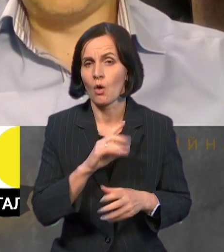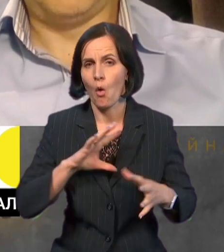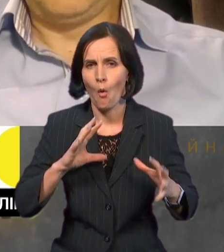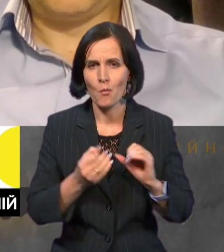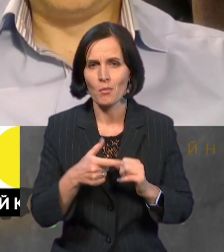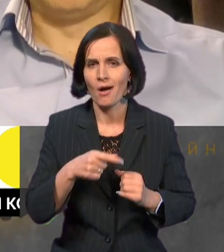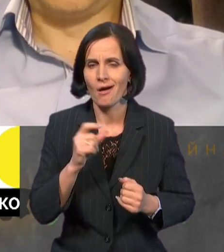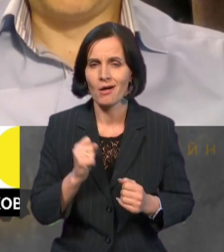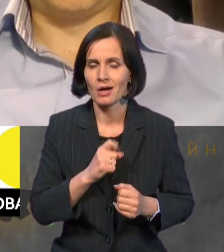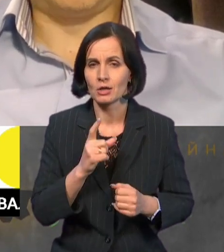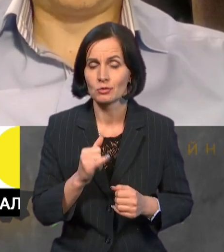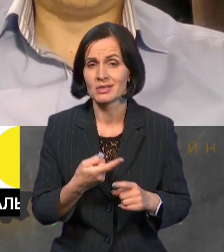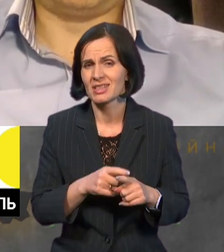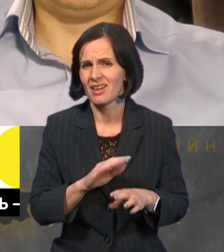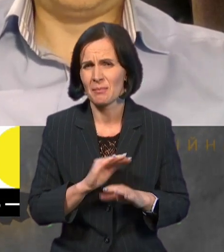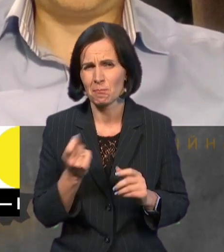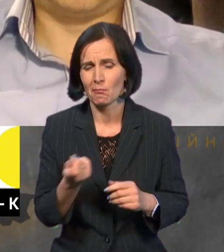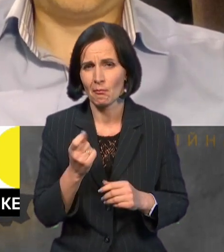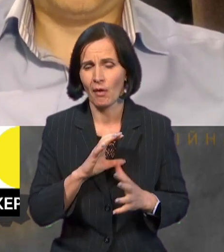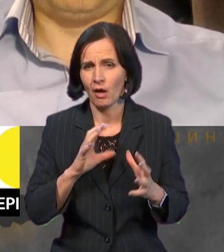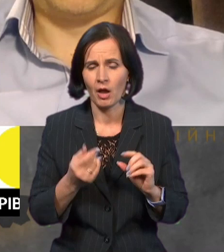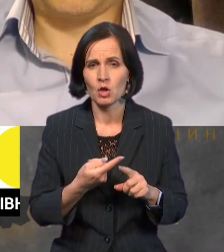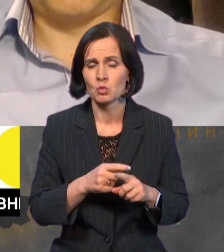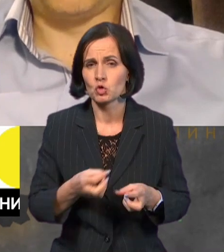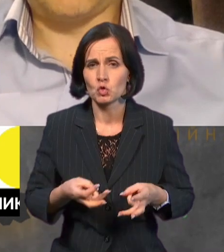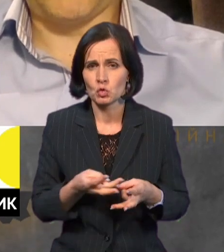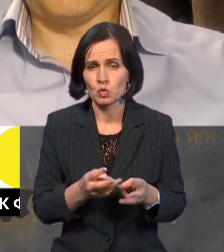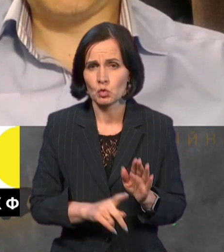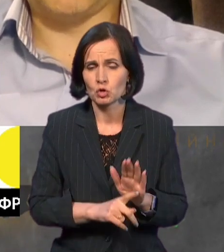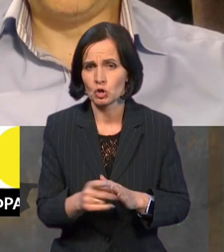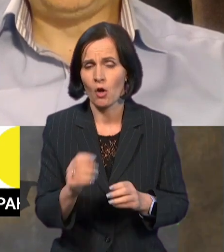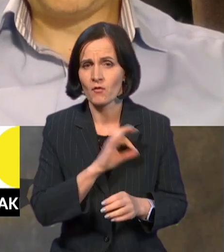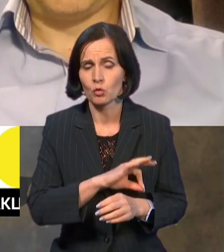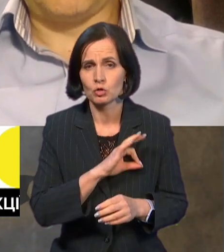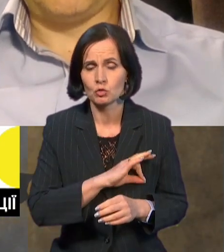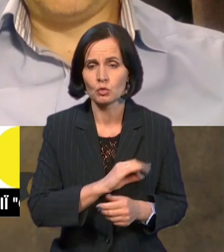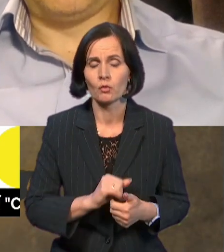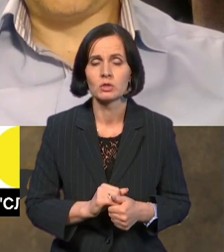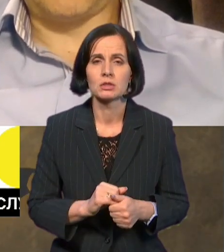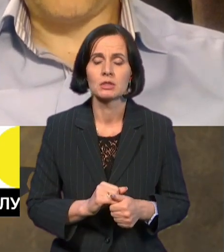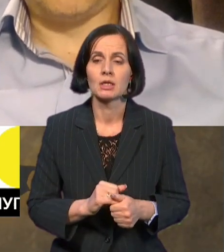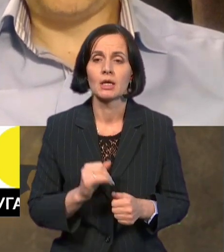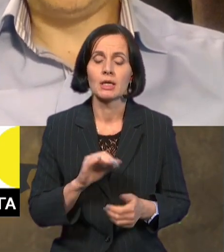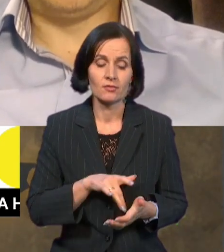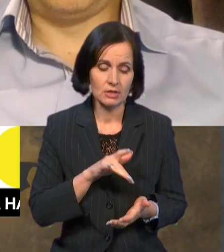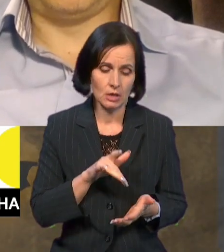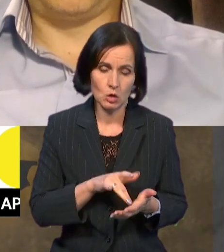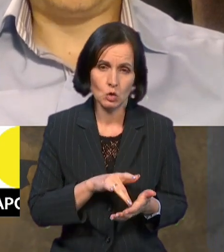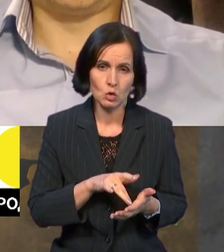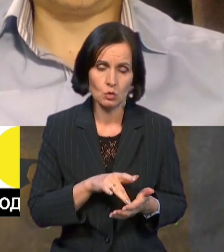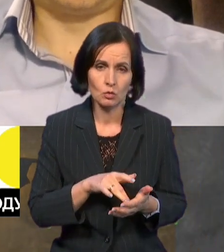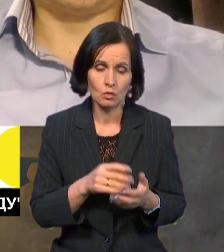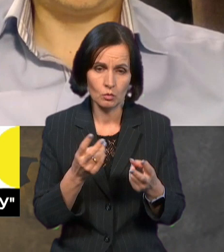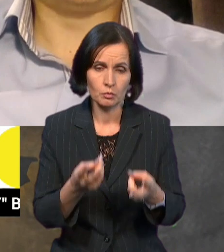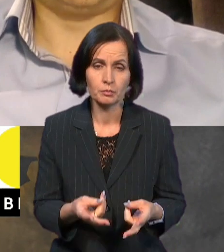хоча це невеликі обсяги, тому що опалення тільки починає використовуватися і в централізованому вигляді,